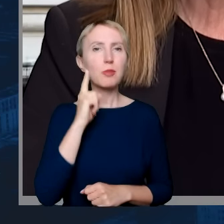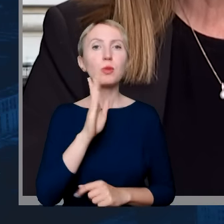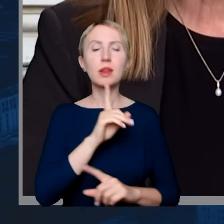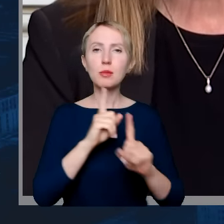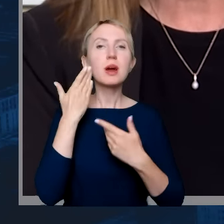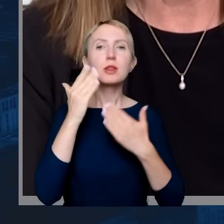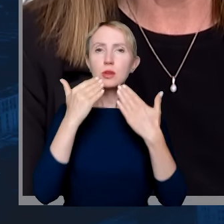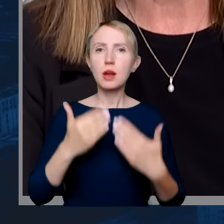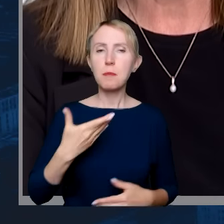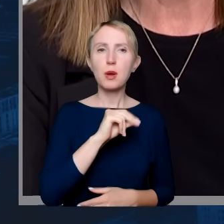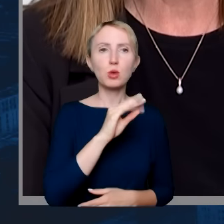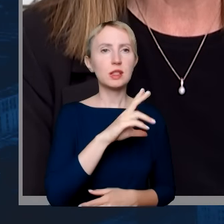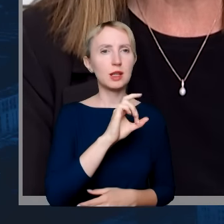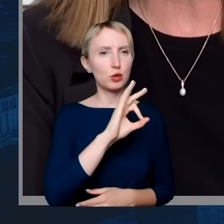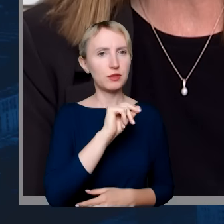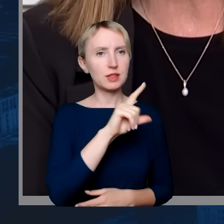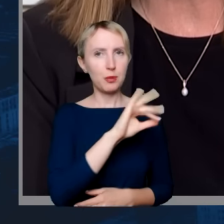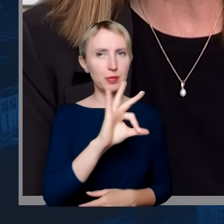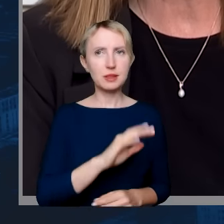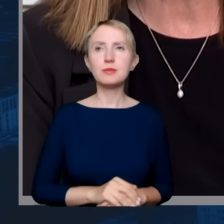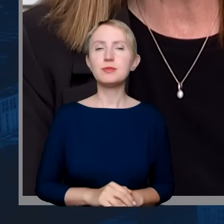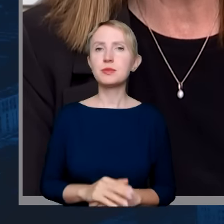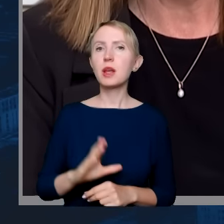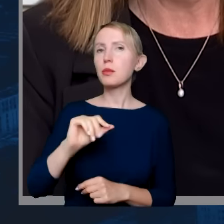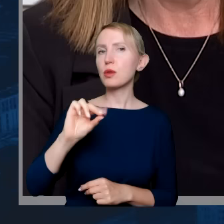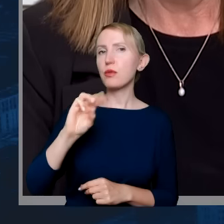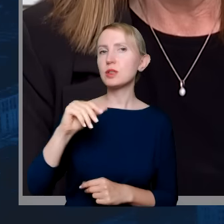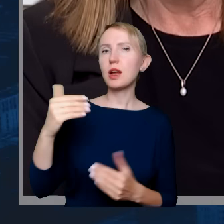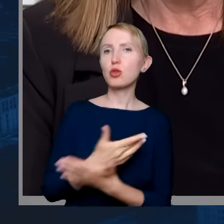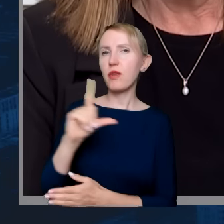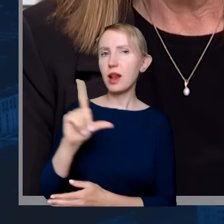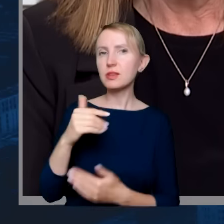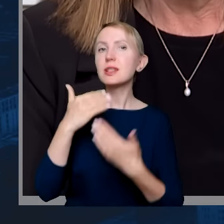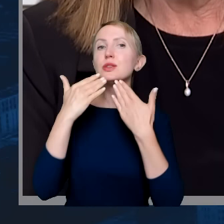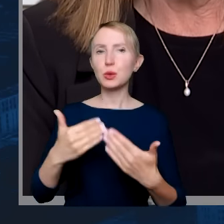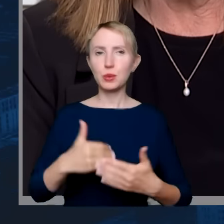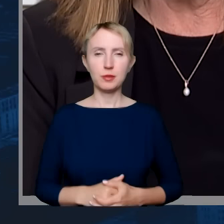dziękuję. Małgorzata Gosiewska, Prawo i Sprawiedliwość, dziękuję Piotr Woźniak, bardzo. Nowa Lewica. Dziękuję